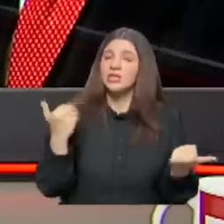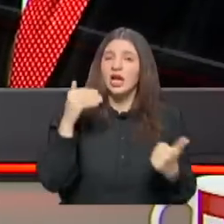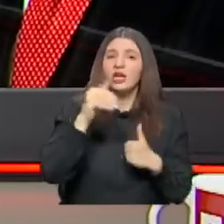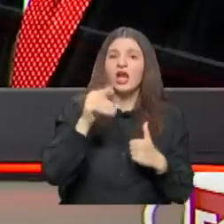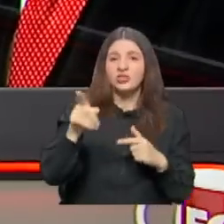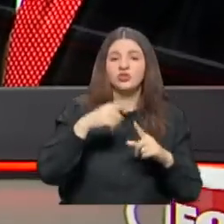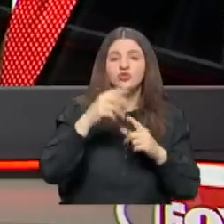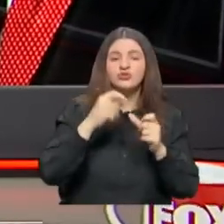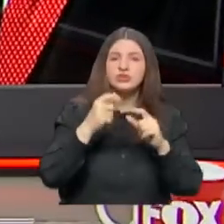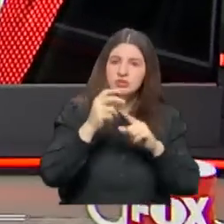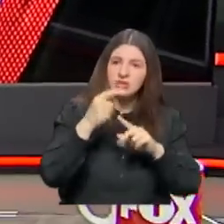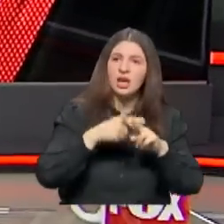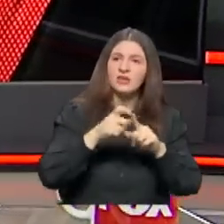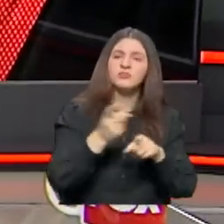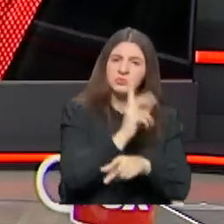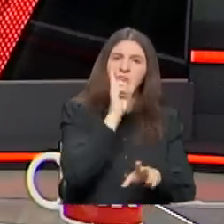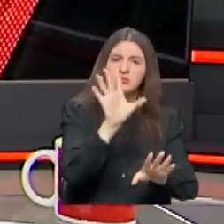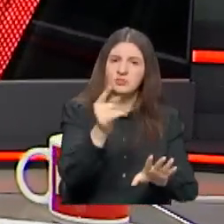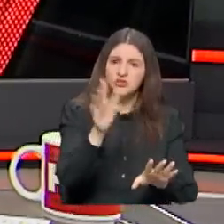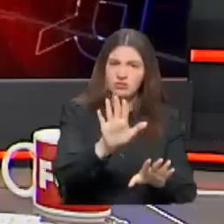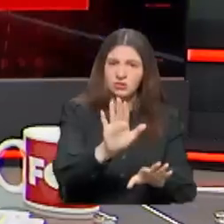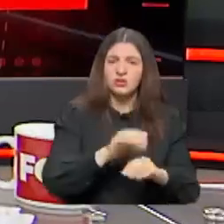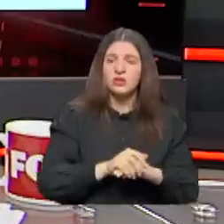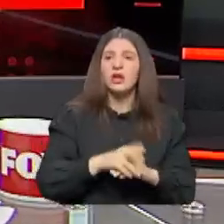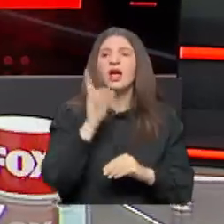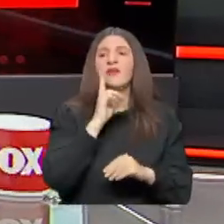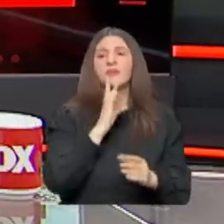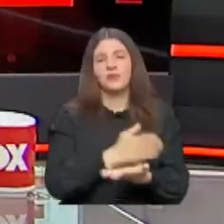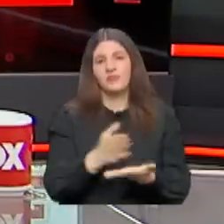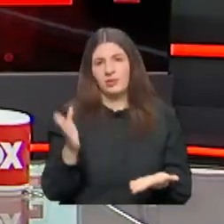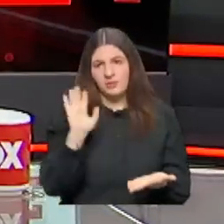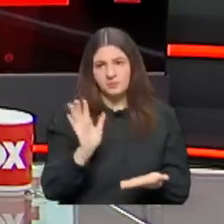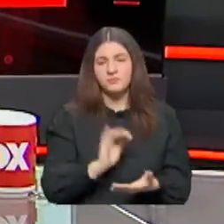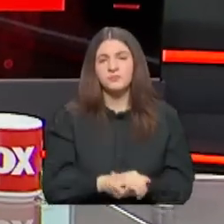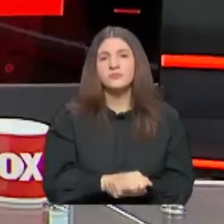Geleceğiz şeye, TÜSİAD'a, MÜSİAD'a da geleceğiz birazdan. Efendim devam edelim.